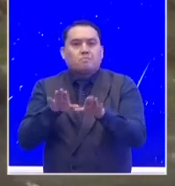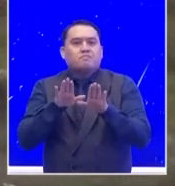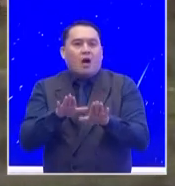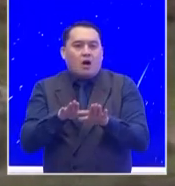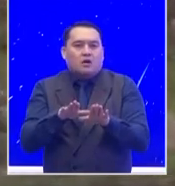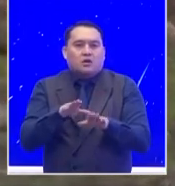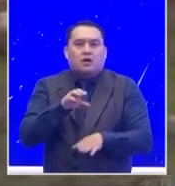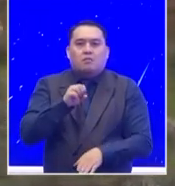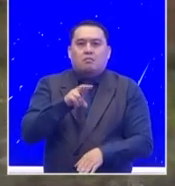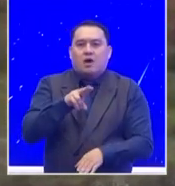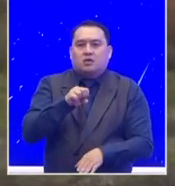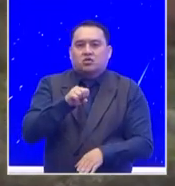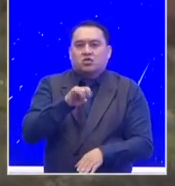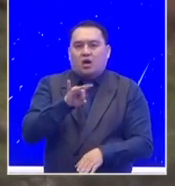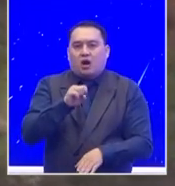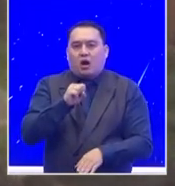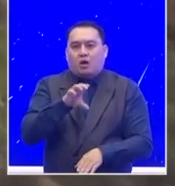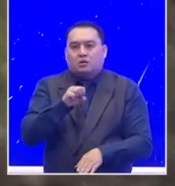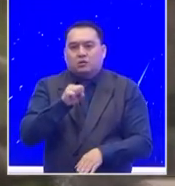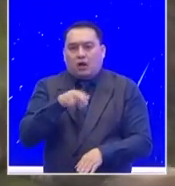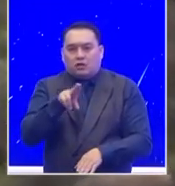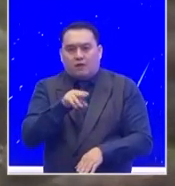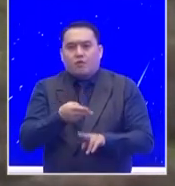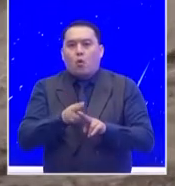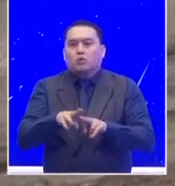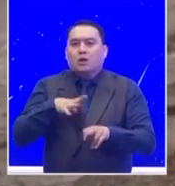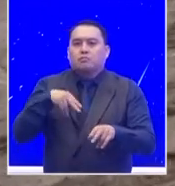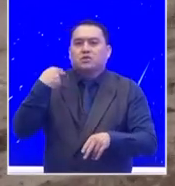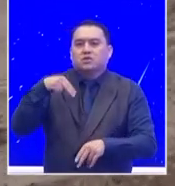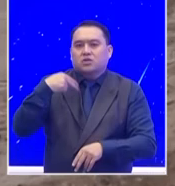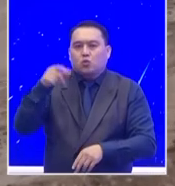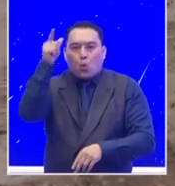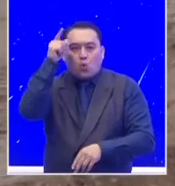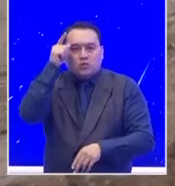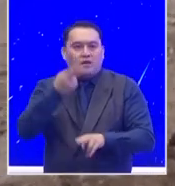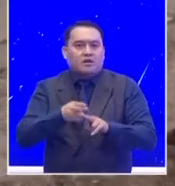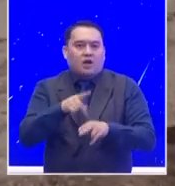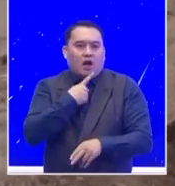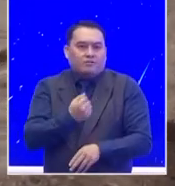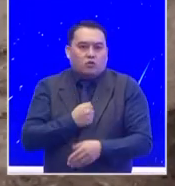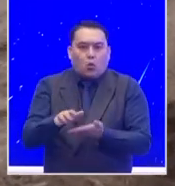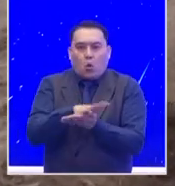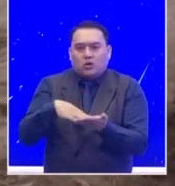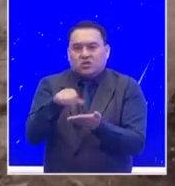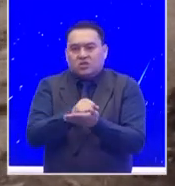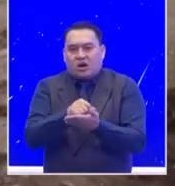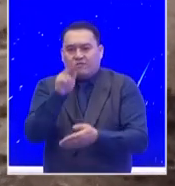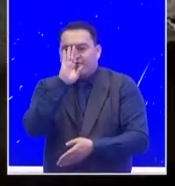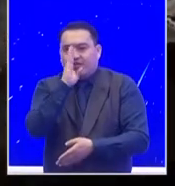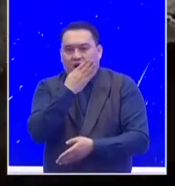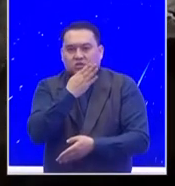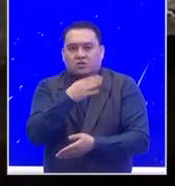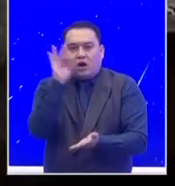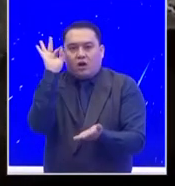позициям сил Башара Асада. По словам руководителя пресс-службы президента Турции, задача военных – уничтожить вражеские цели